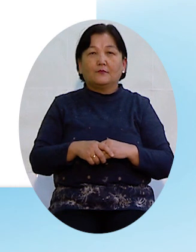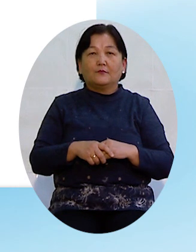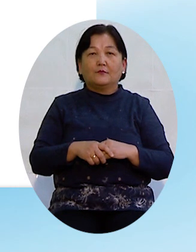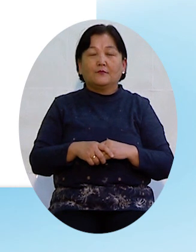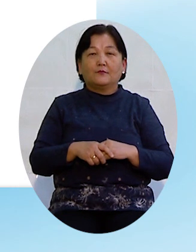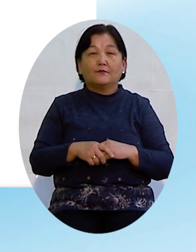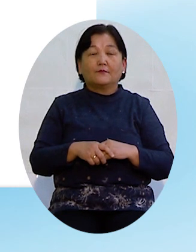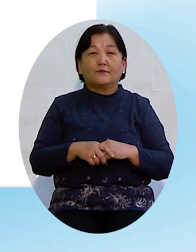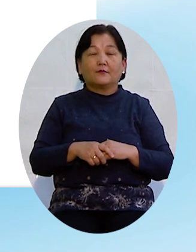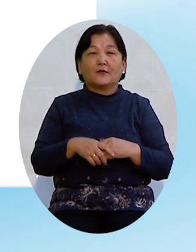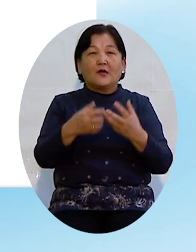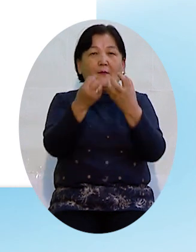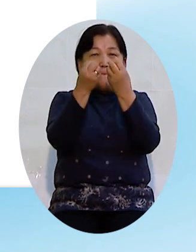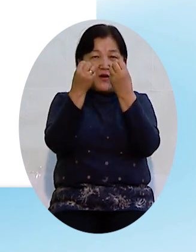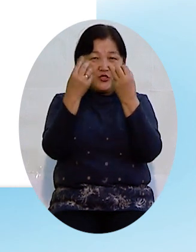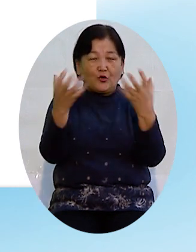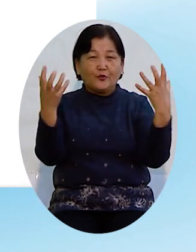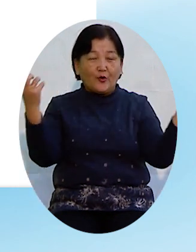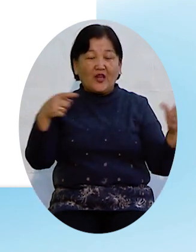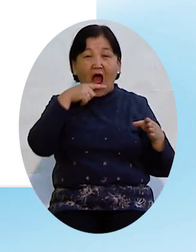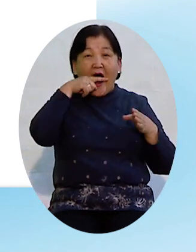За адууга багшартал тууж ирсэн.